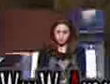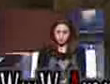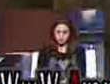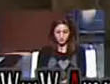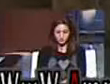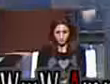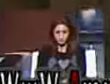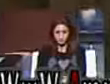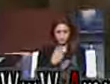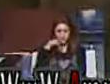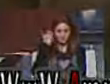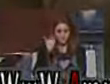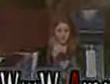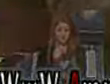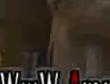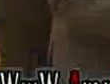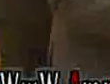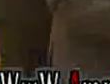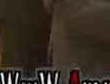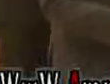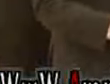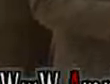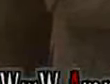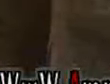نجيب سليم، 90 دقيقة، قناة المحور.